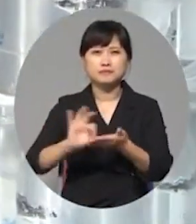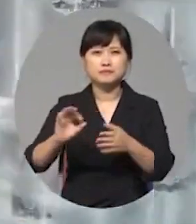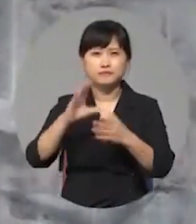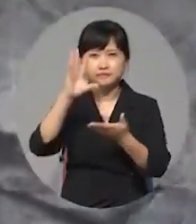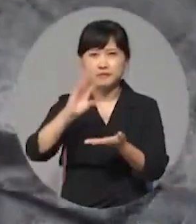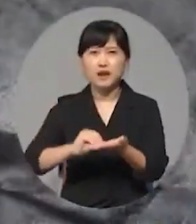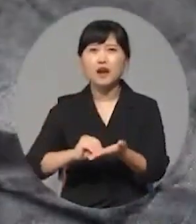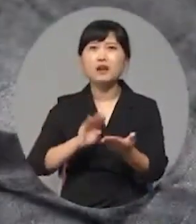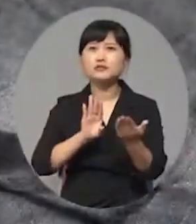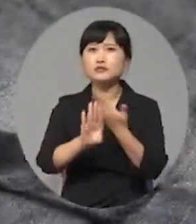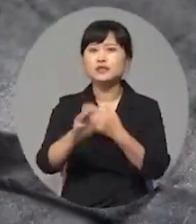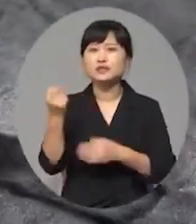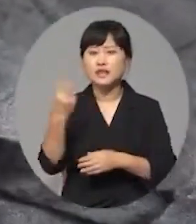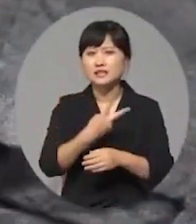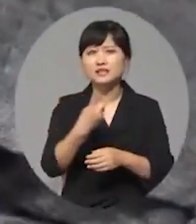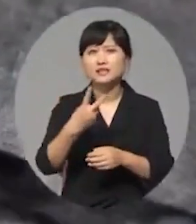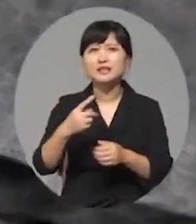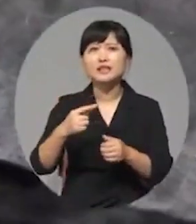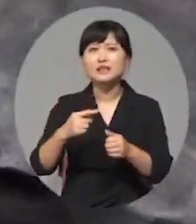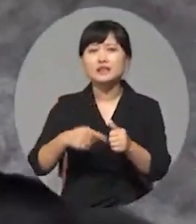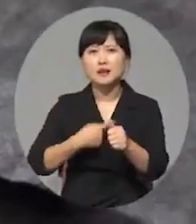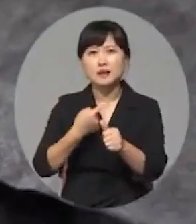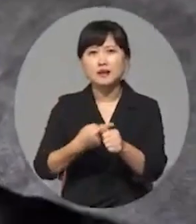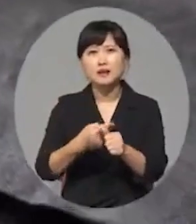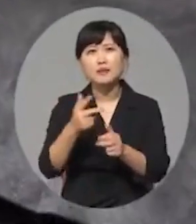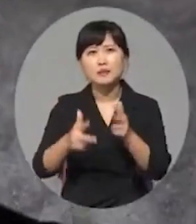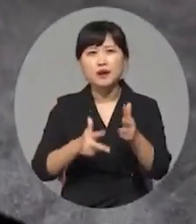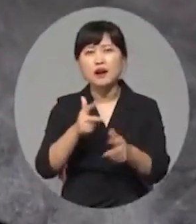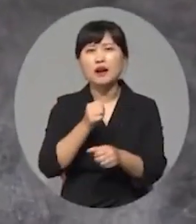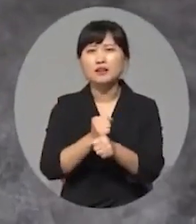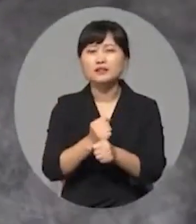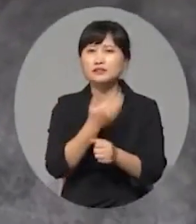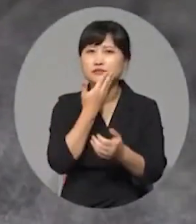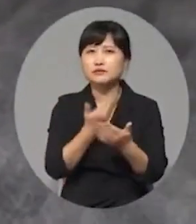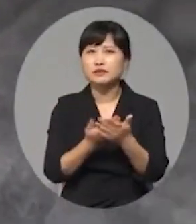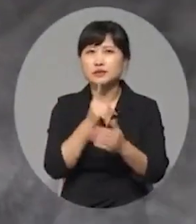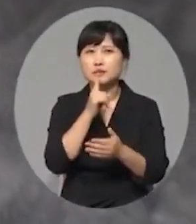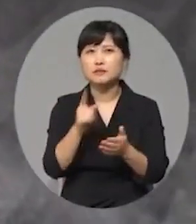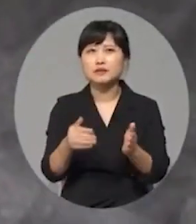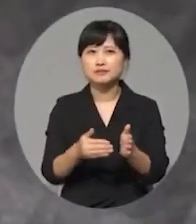다시 찾는 접근이 필요하다는 목소리도 나옵니다. MBC 뉴스 한범수입니다.